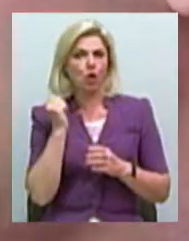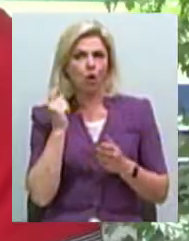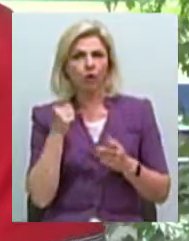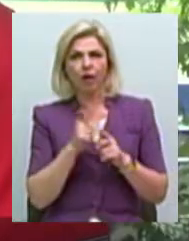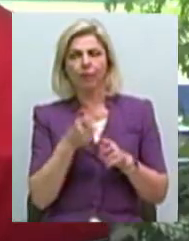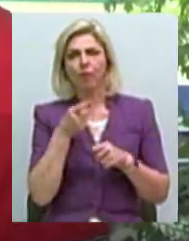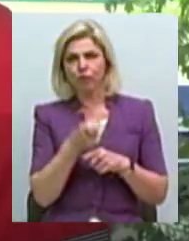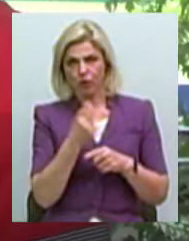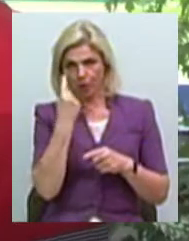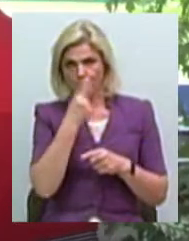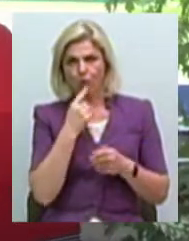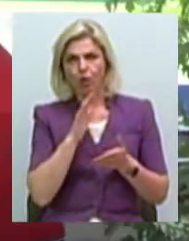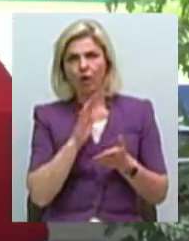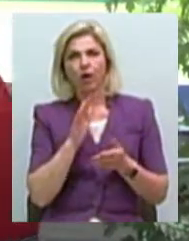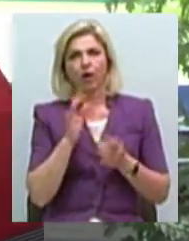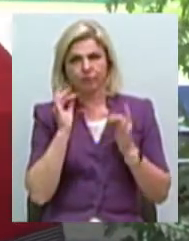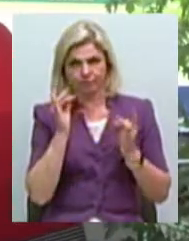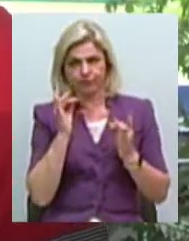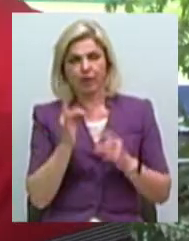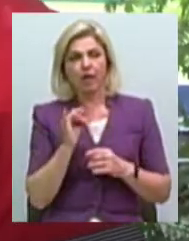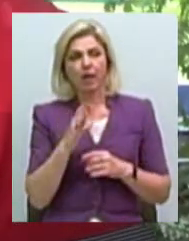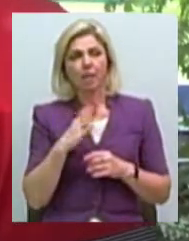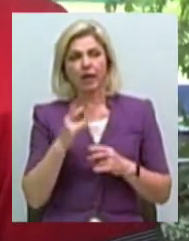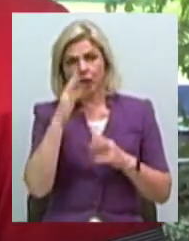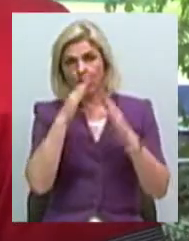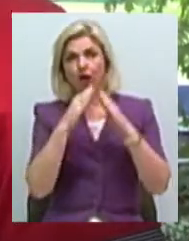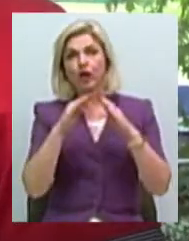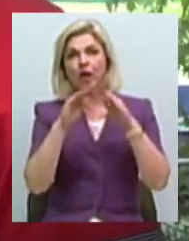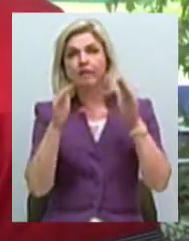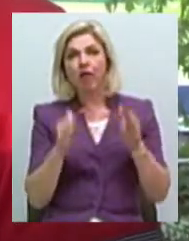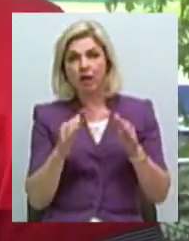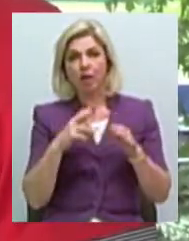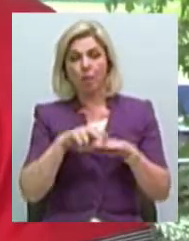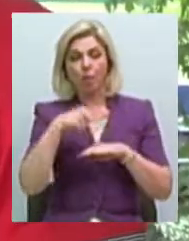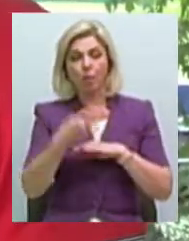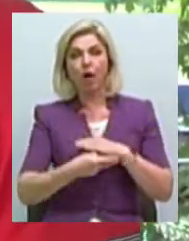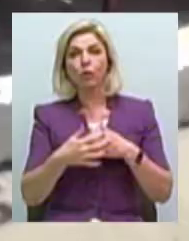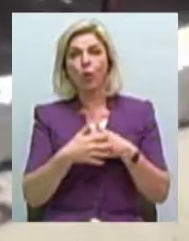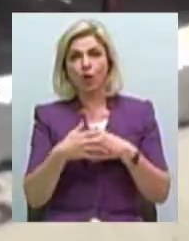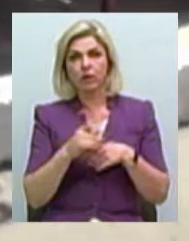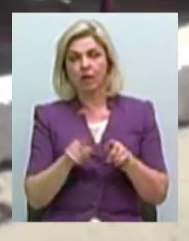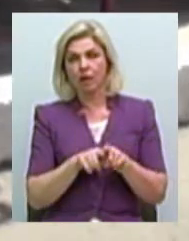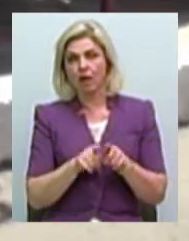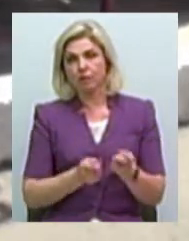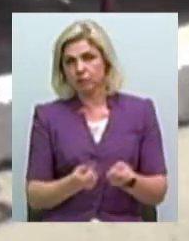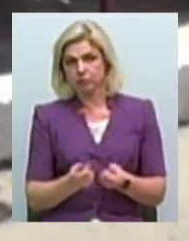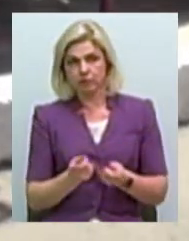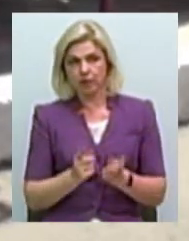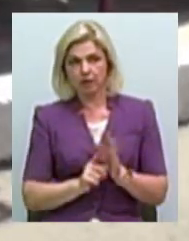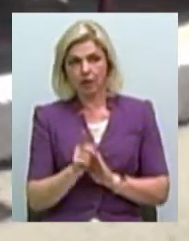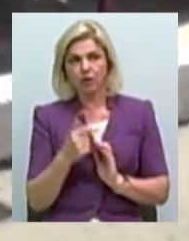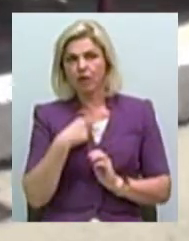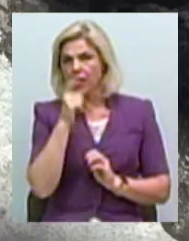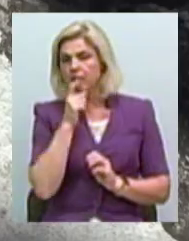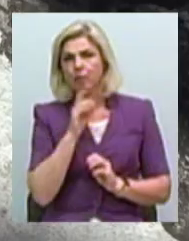постріл. З парапета бесідки, з криші її. З альтанки, з даху впав кіт і почав битись в конвульсіях. Одразу не зрозумів,